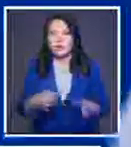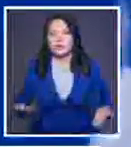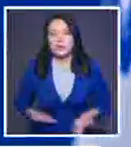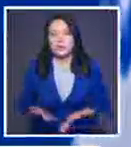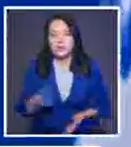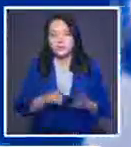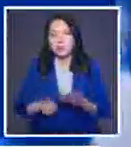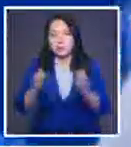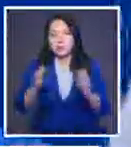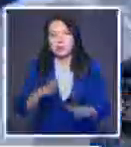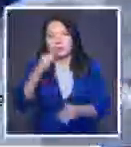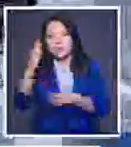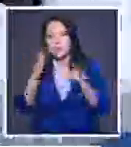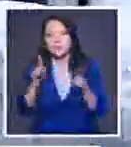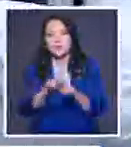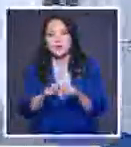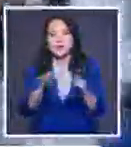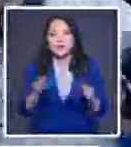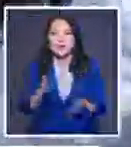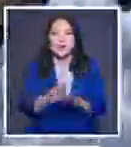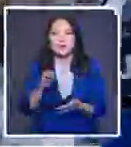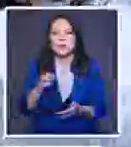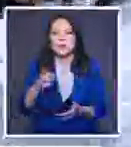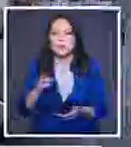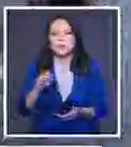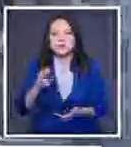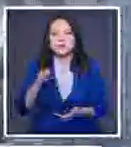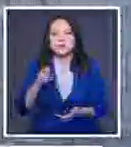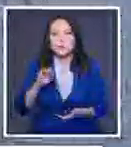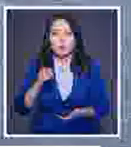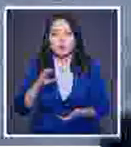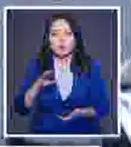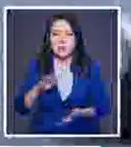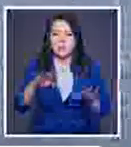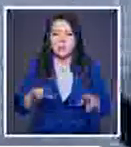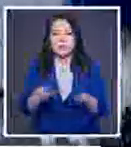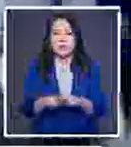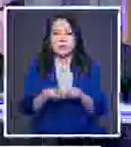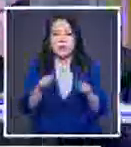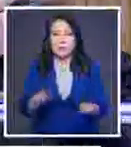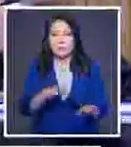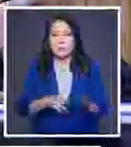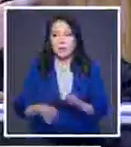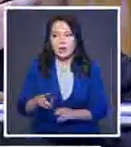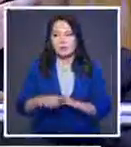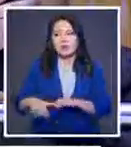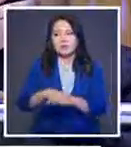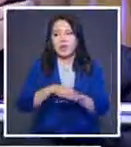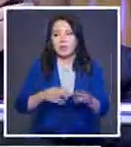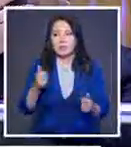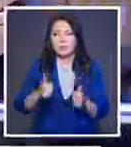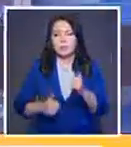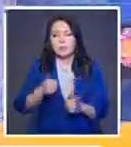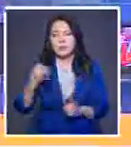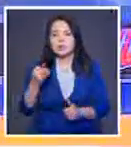мұз айдынында сырғанап көңіл көтеруіне жол ашық. Мега Силквей сауда-сауық орталығында ашылған мұзды ең алдымен болашақ чемпиондар сынақтан